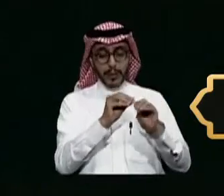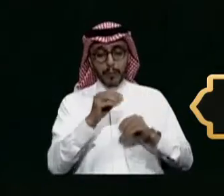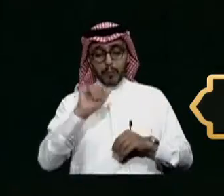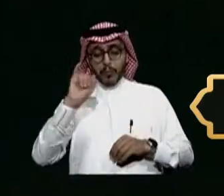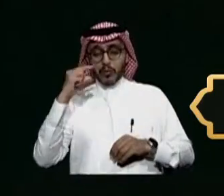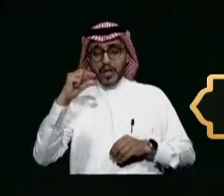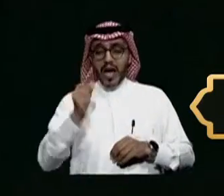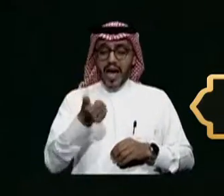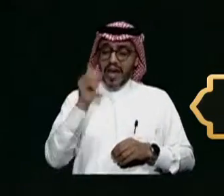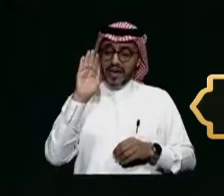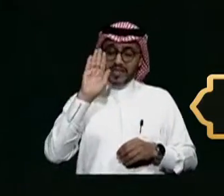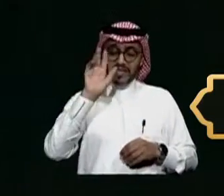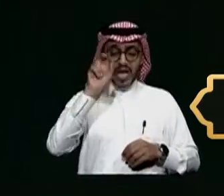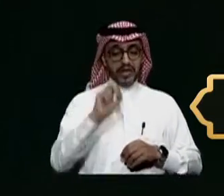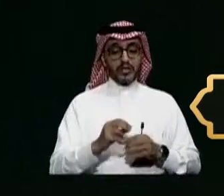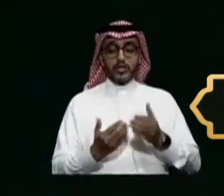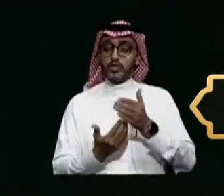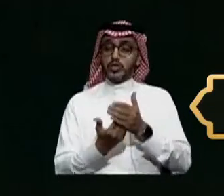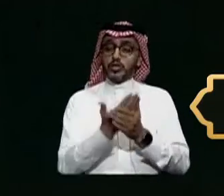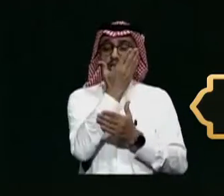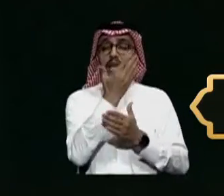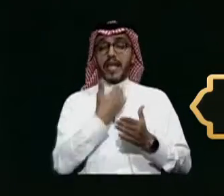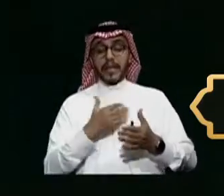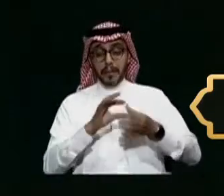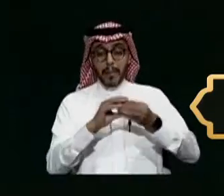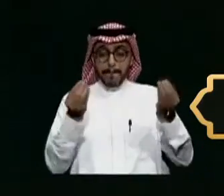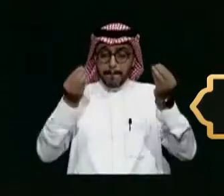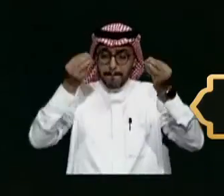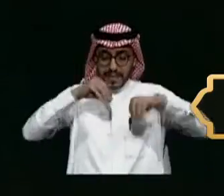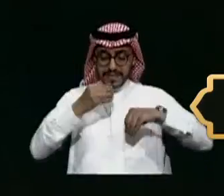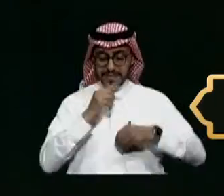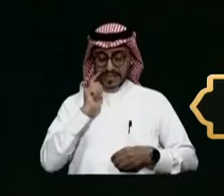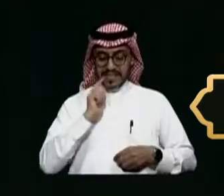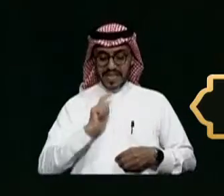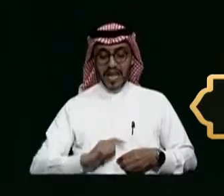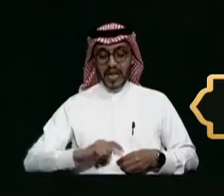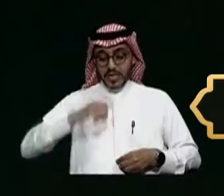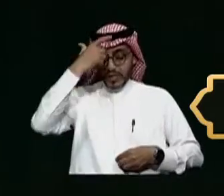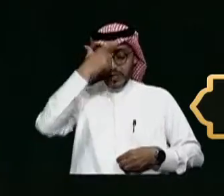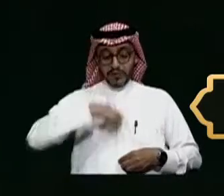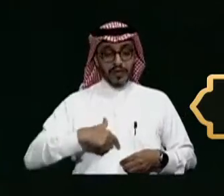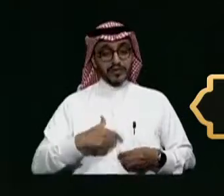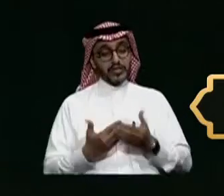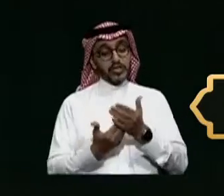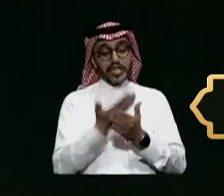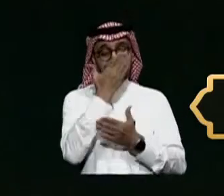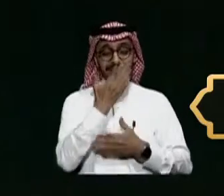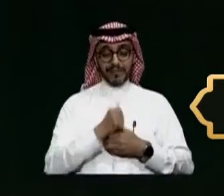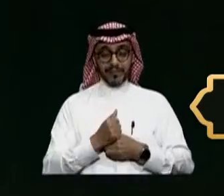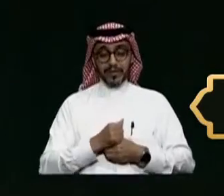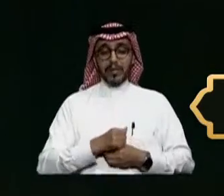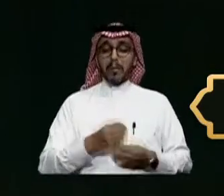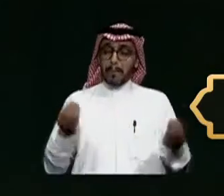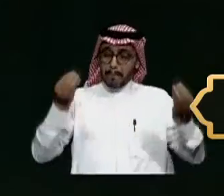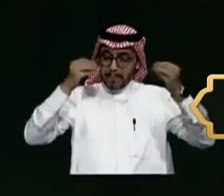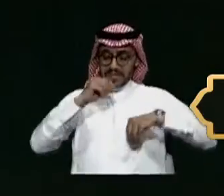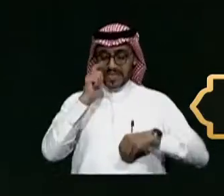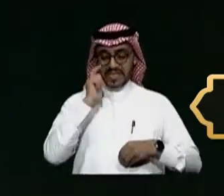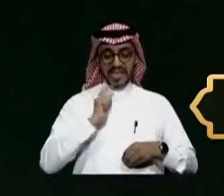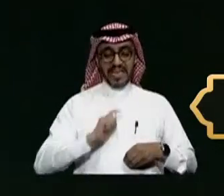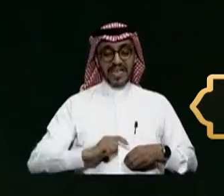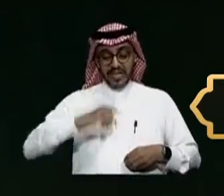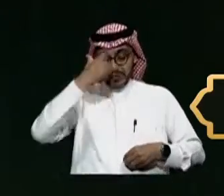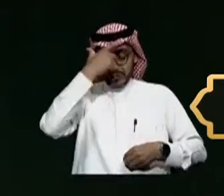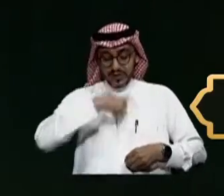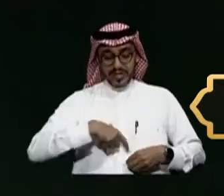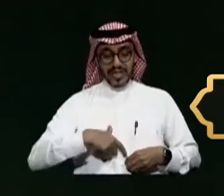اهل العلم تجدد له العهد بمزيد غنى النفس تجدد له العهد بمزيد غنى النفس